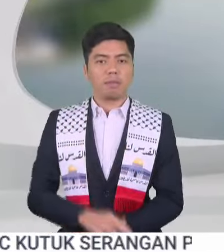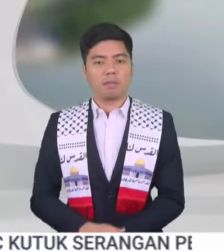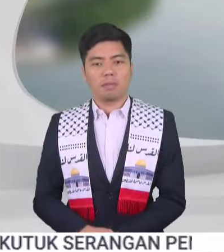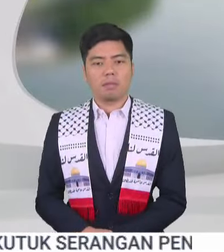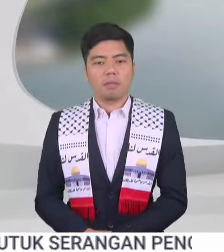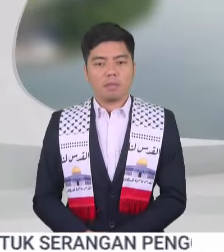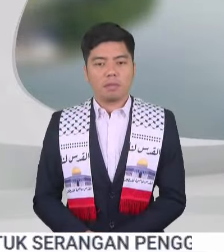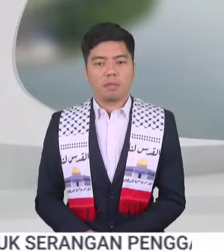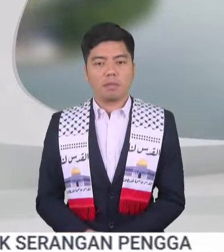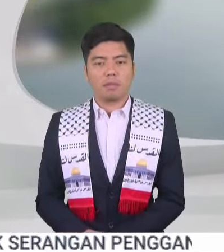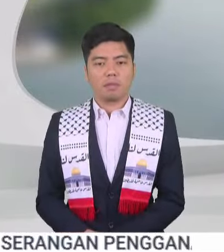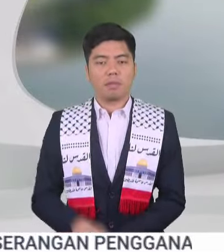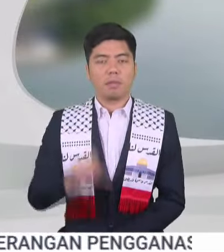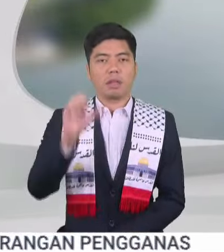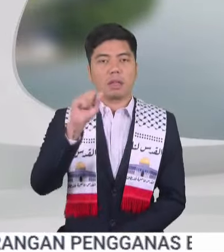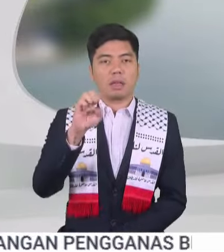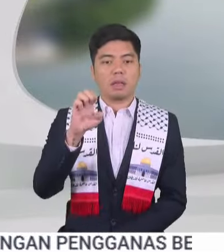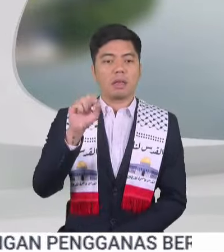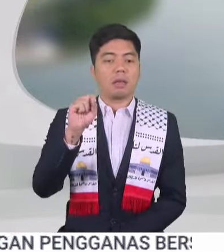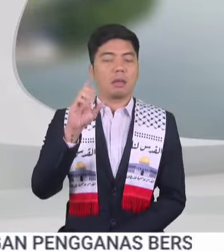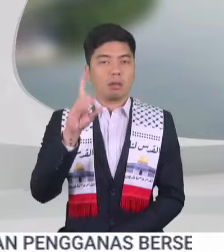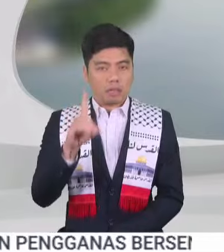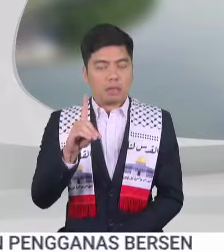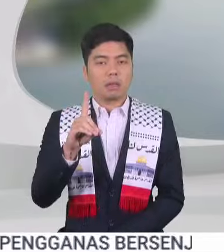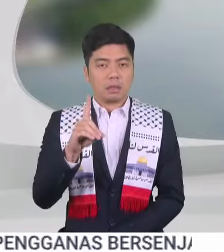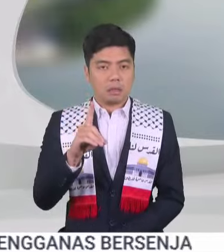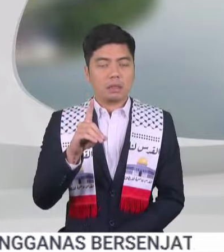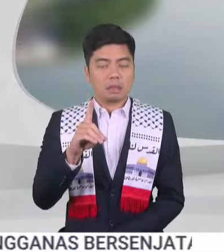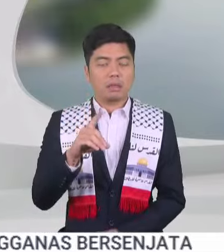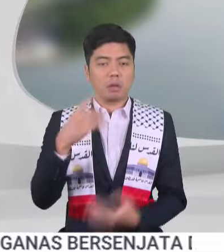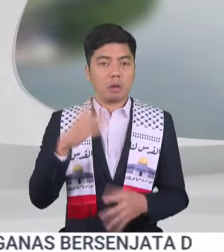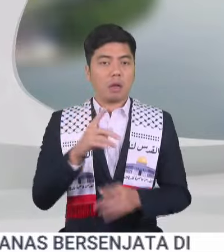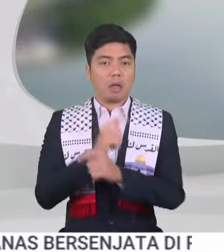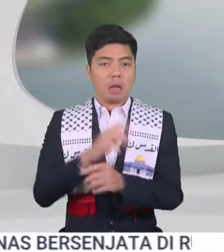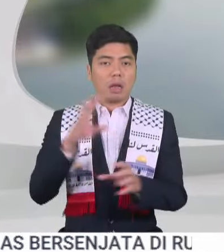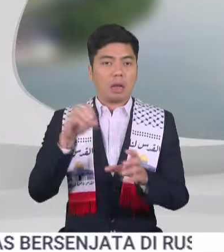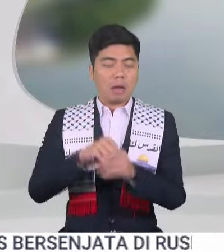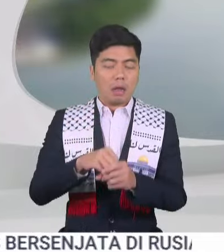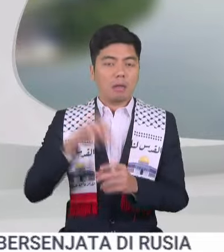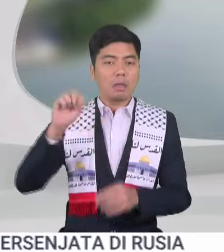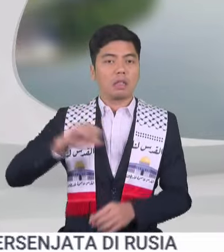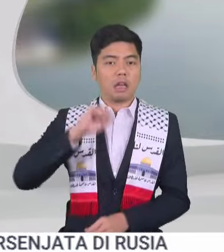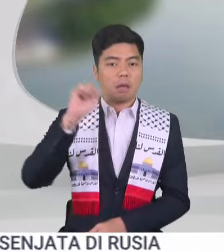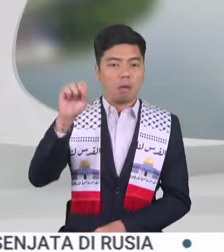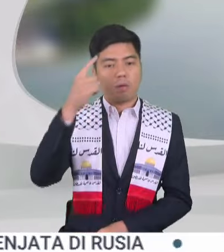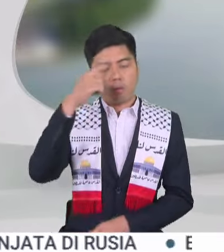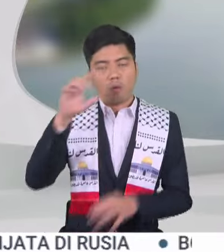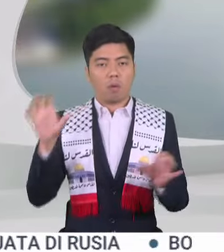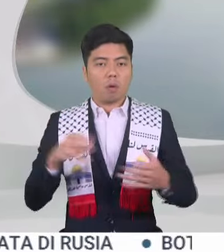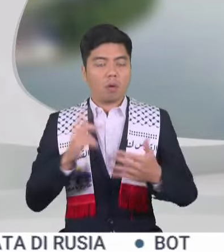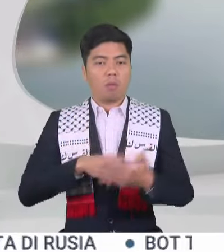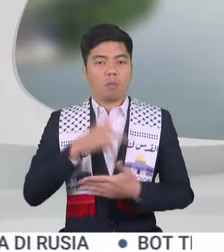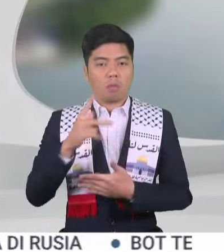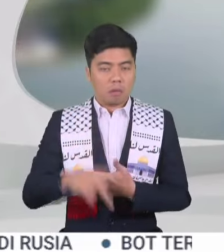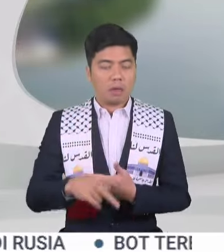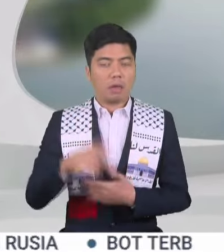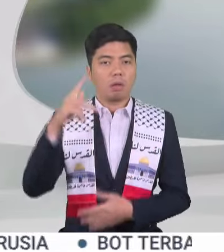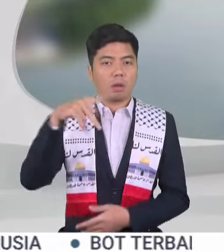Sabah Electricity Sdn Bhd SESB komited memperkukuh sistem penghantaran grid di Sabah dengan pelaksanaan projek Southern